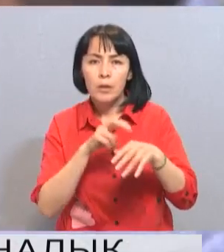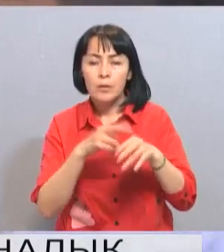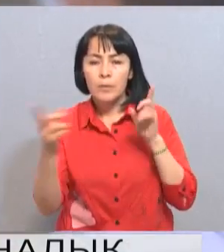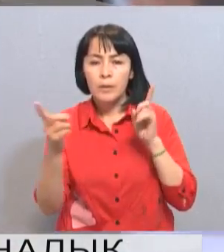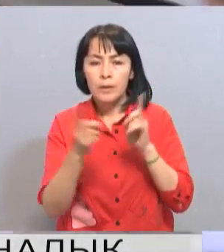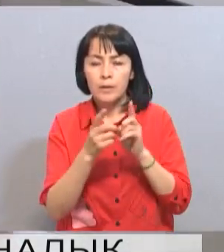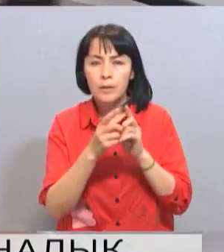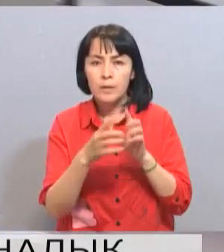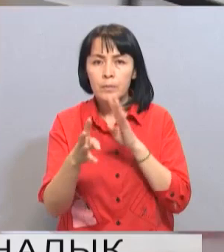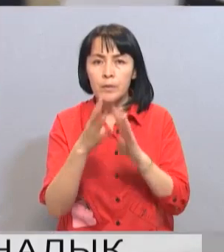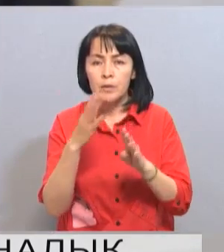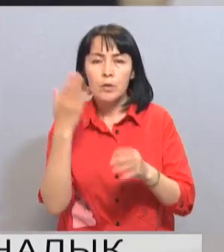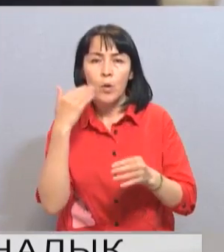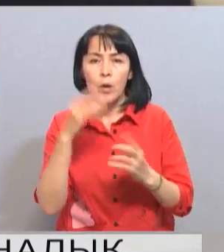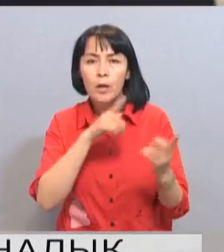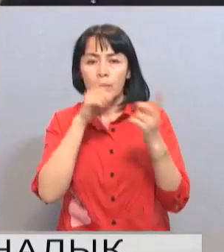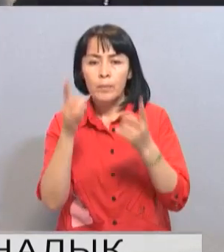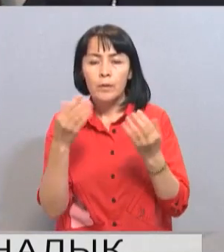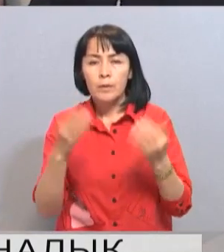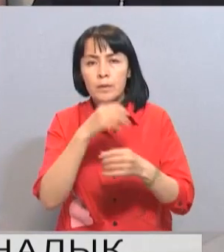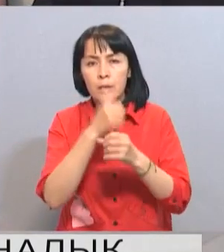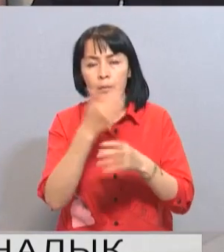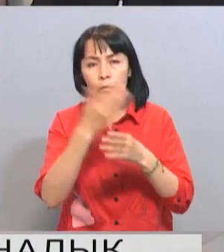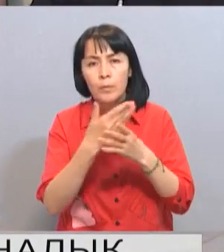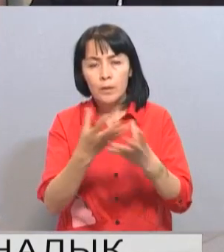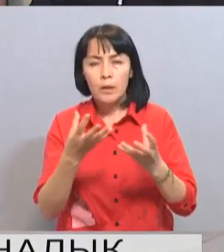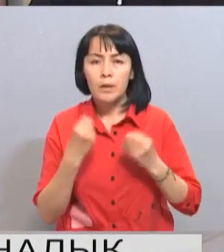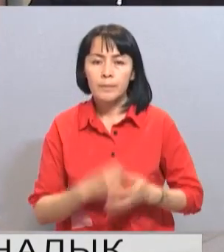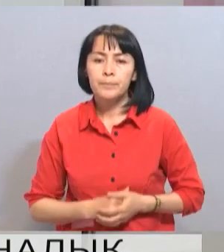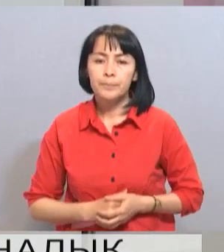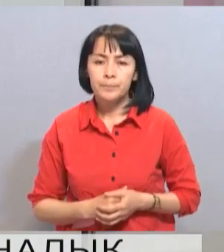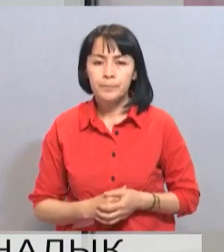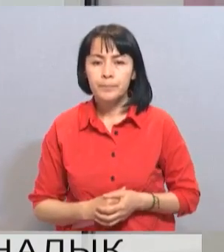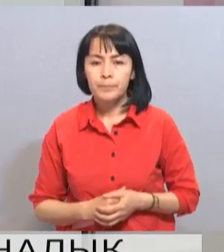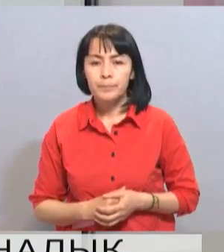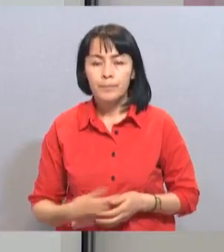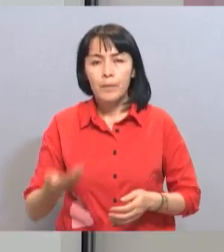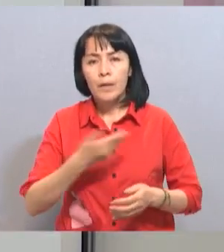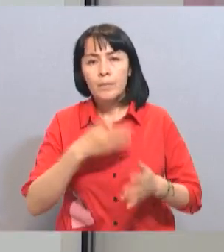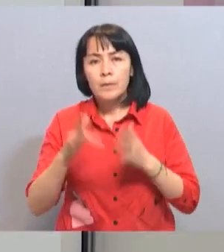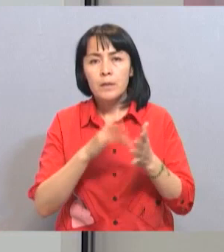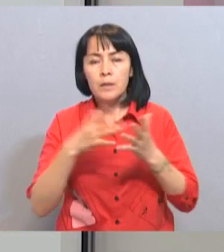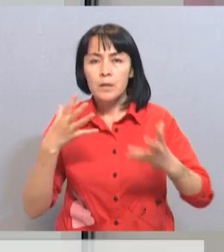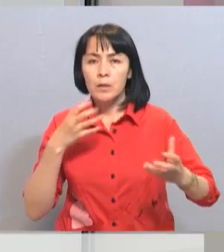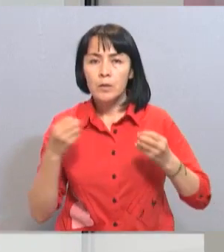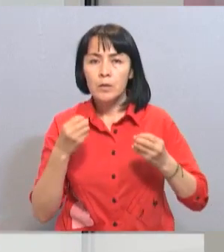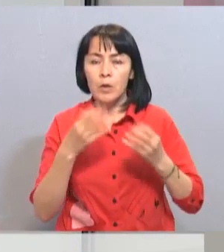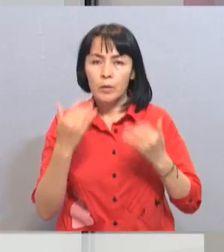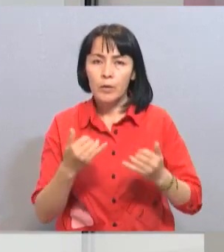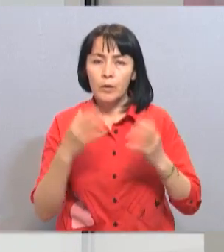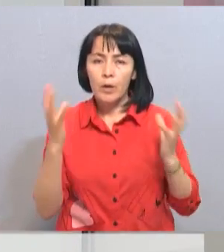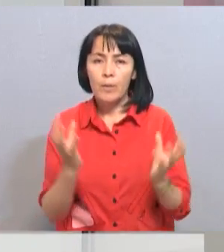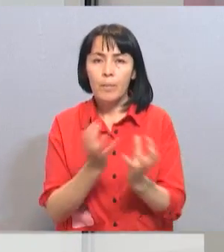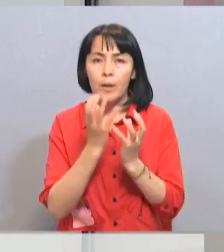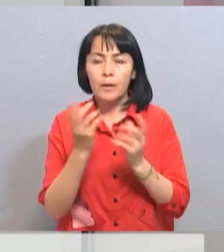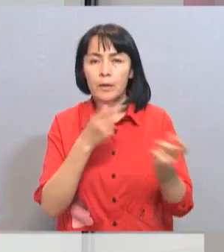қабылдауына кезексіз оңай кірген, олардан маңызды кеңес алғанын айтты. Біздің қаламызда денсаулығыңды бағала атты